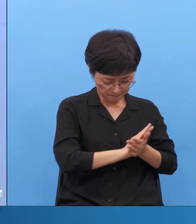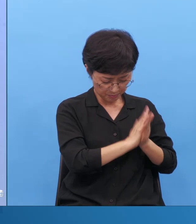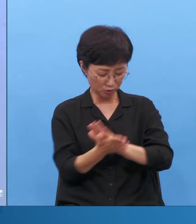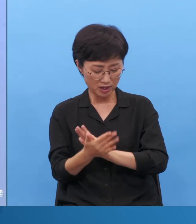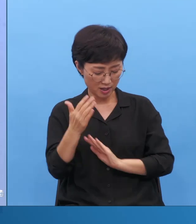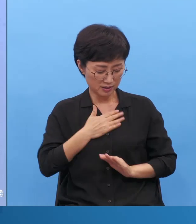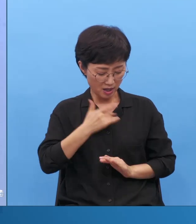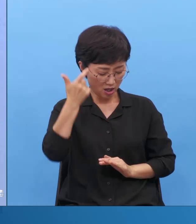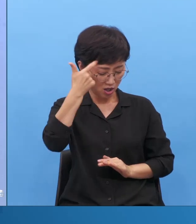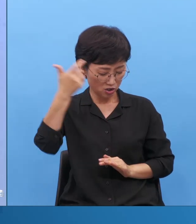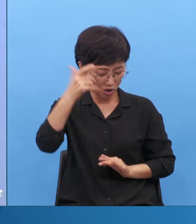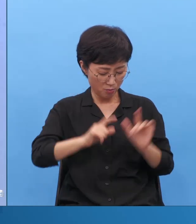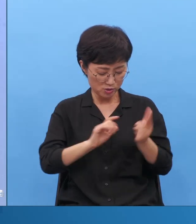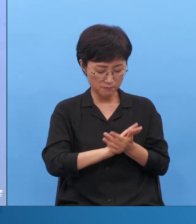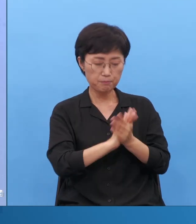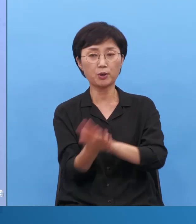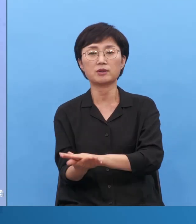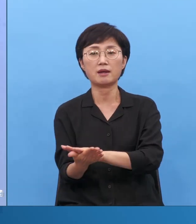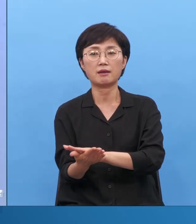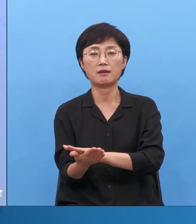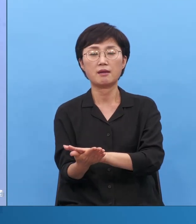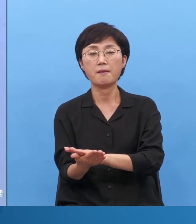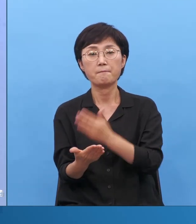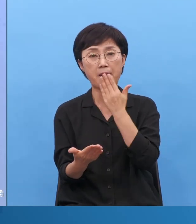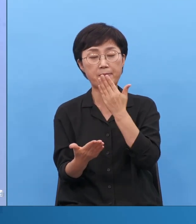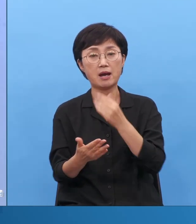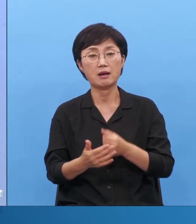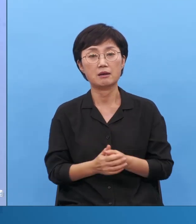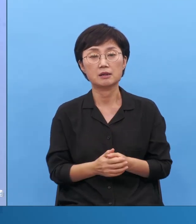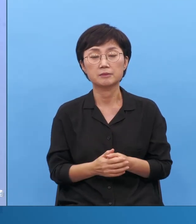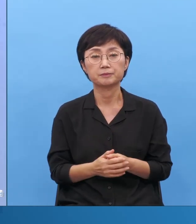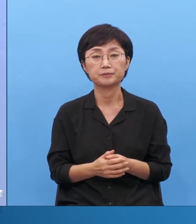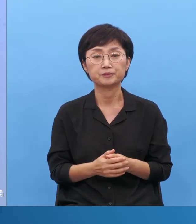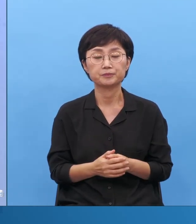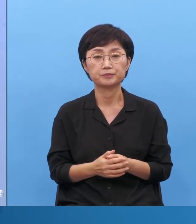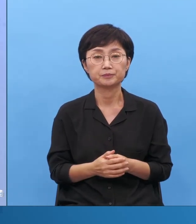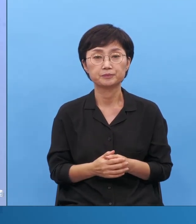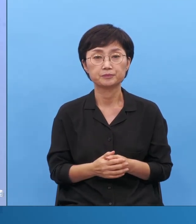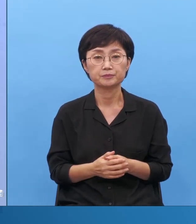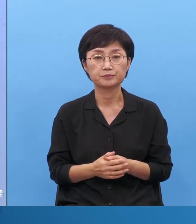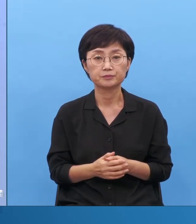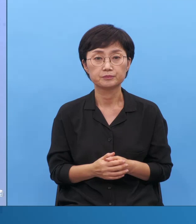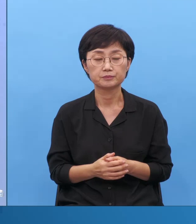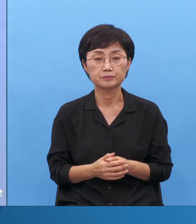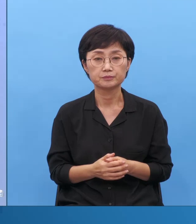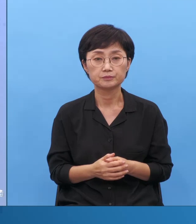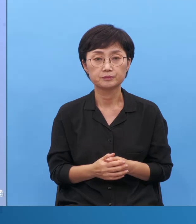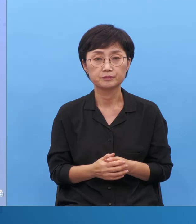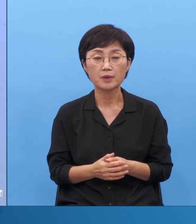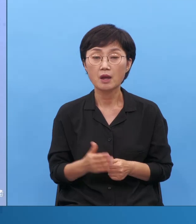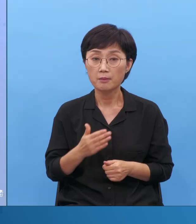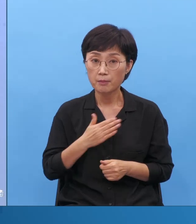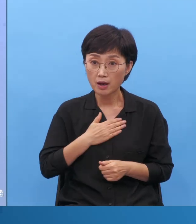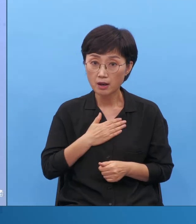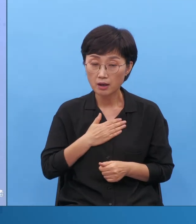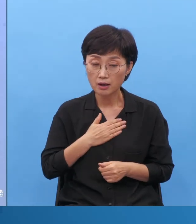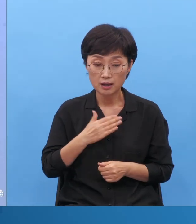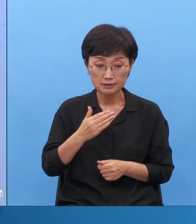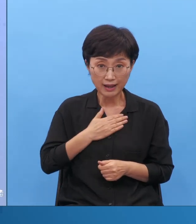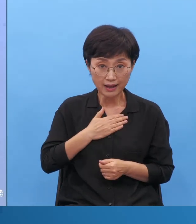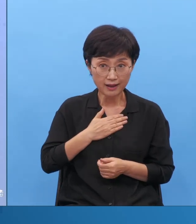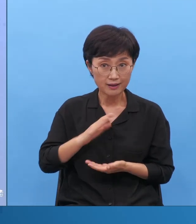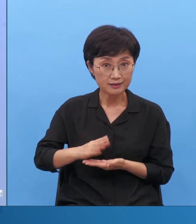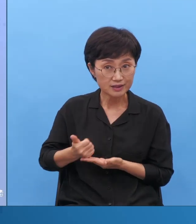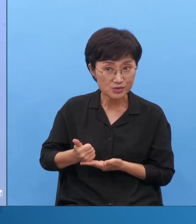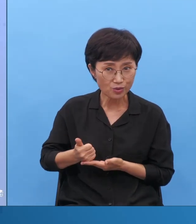you embrace and you accept the words of God, then your spiritual state completely changes. 참고해야 될 거는 우리는 그리스도가 아닙니다. What